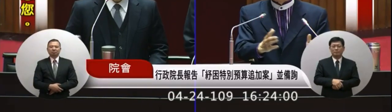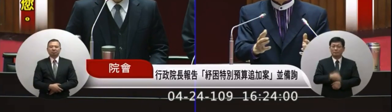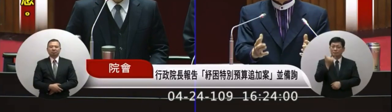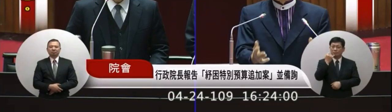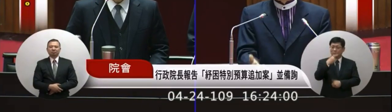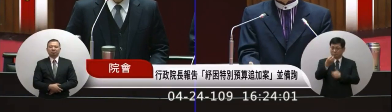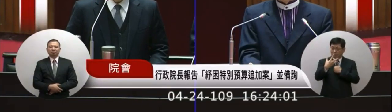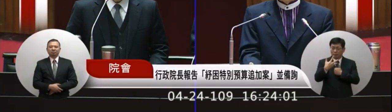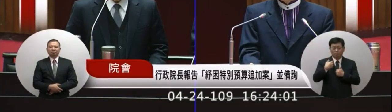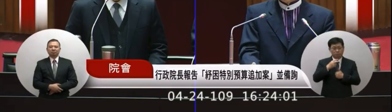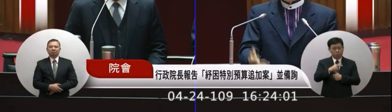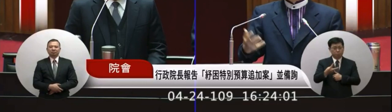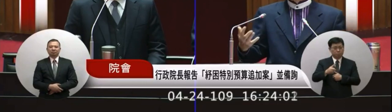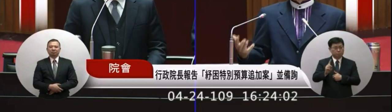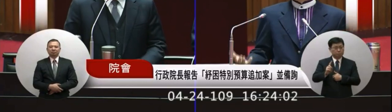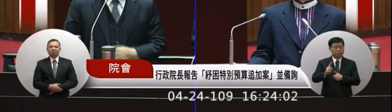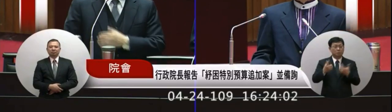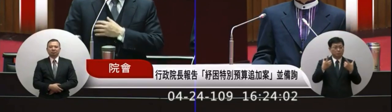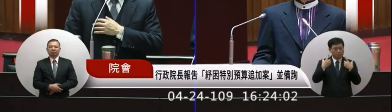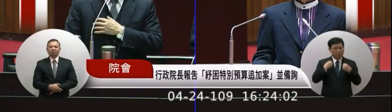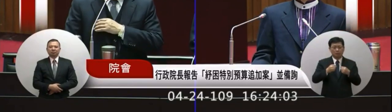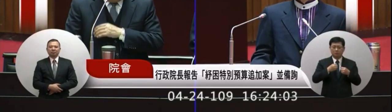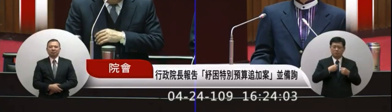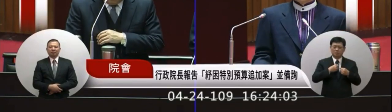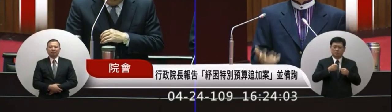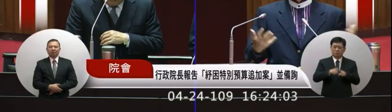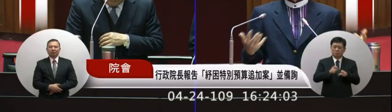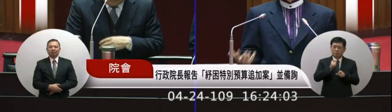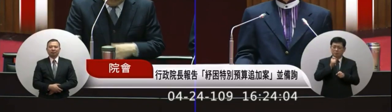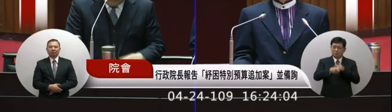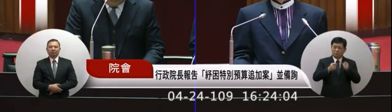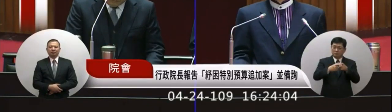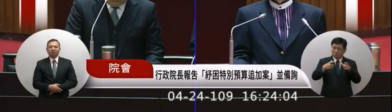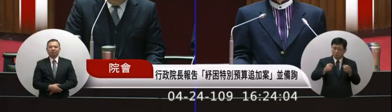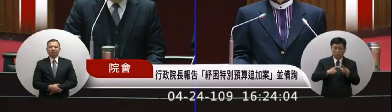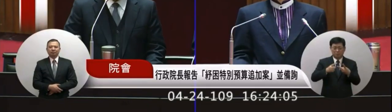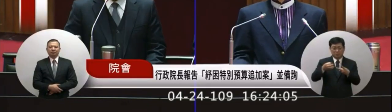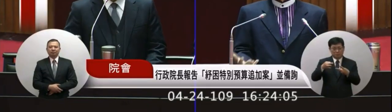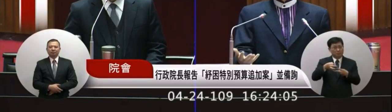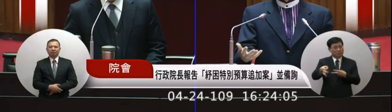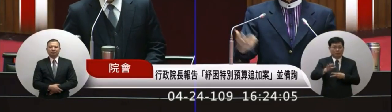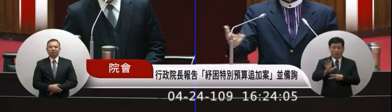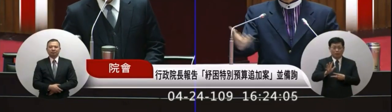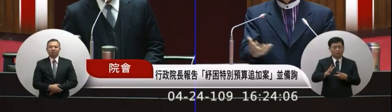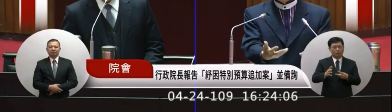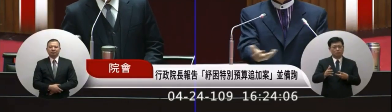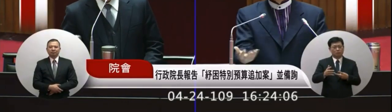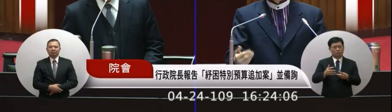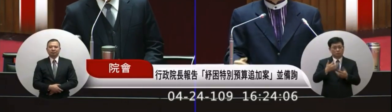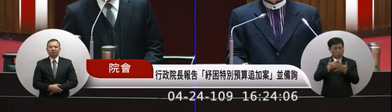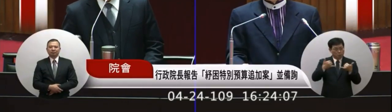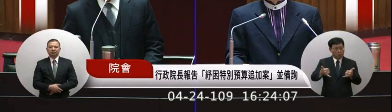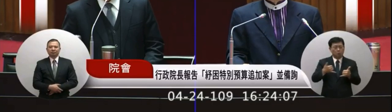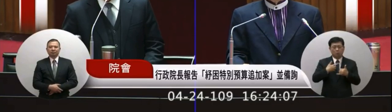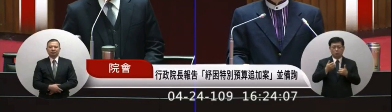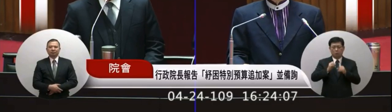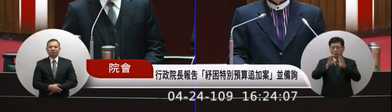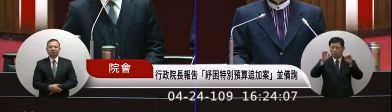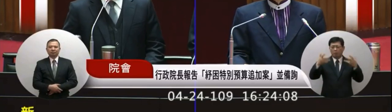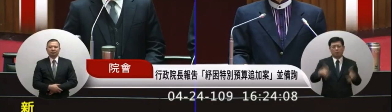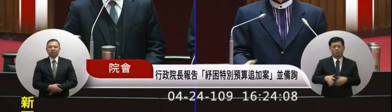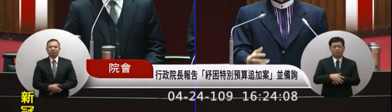能不能告诉我们怎么转弯？你们又不要消费券，又不要现金，大家都说网络上这么说